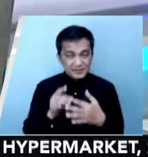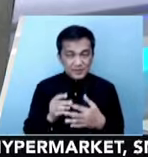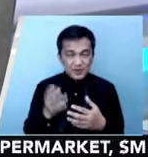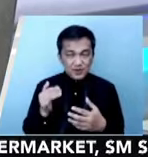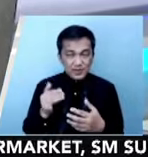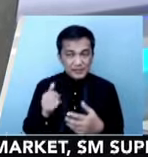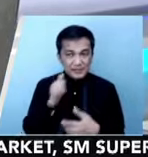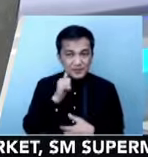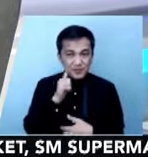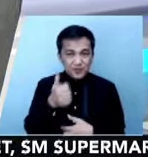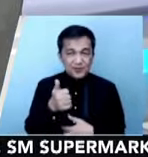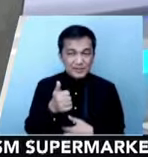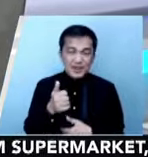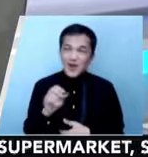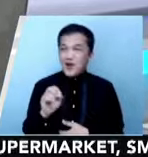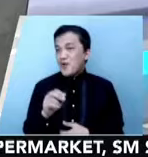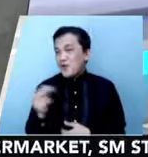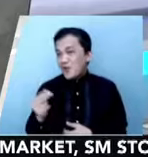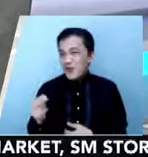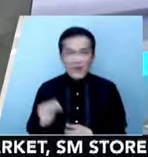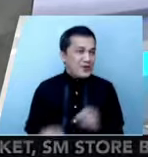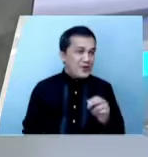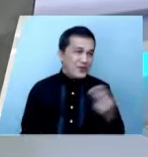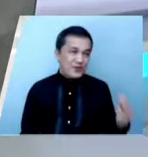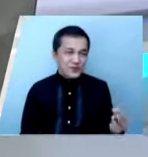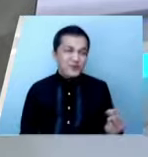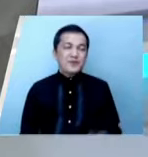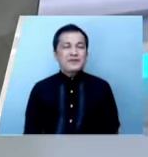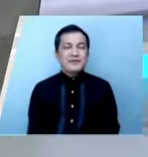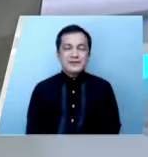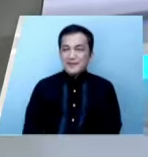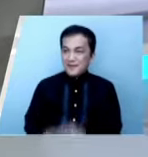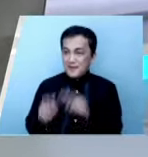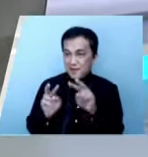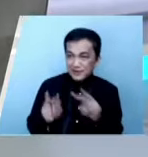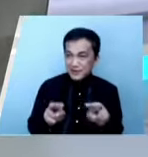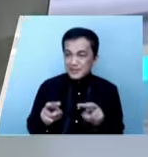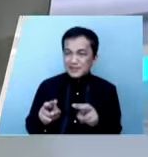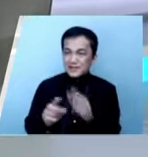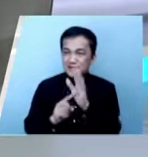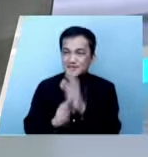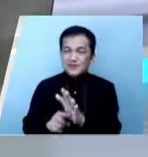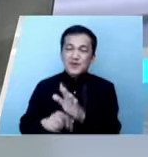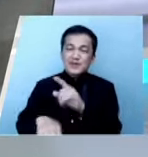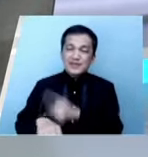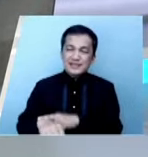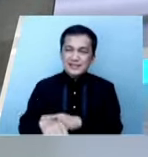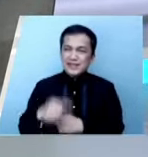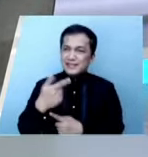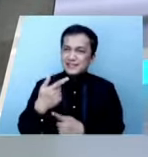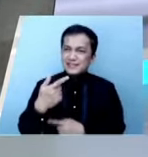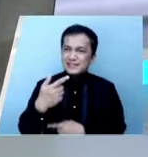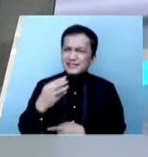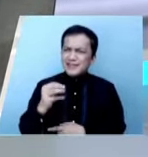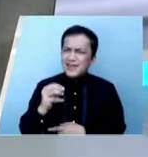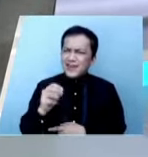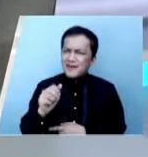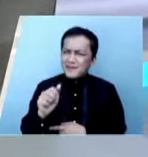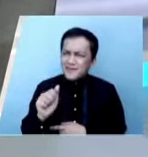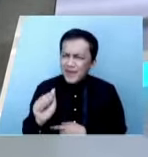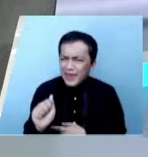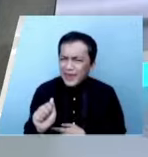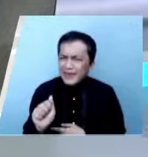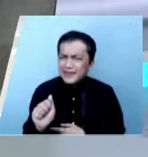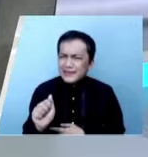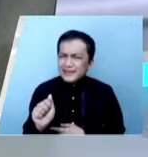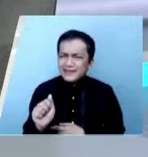my goodness, mapapanood na ang It's Showtime sa GMA! When did we ever